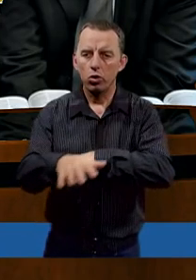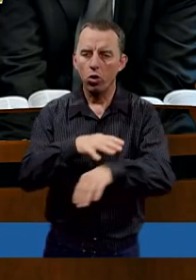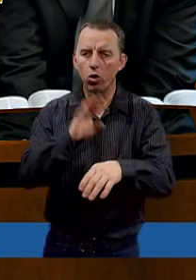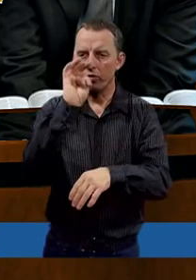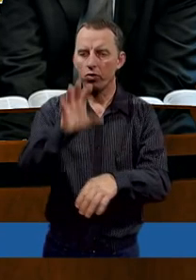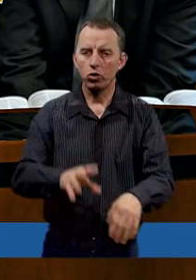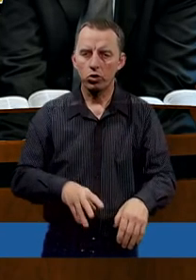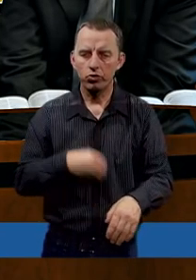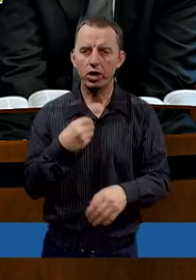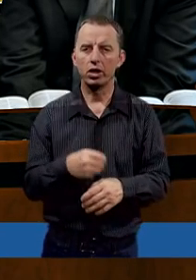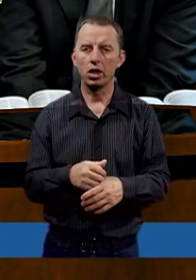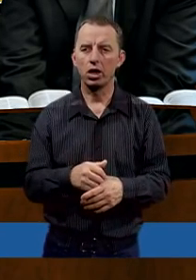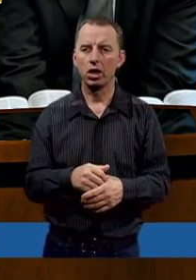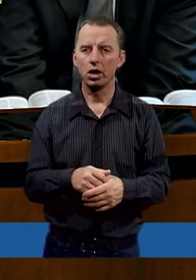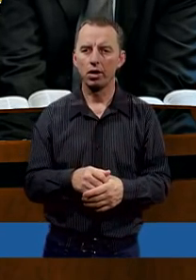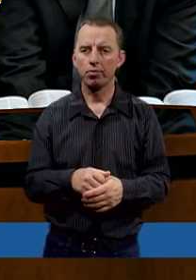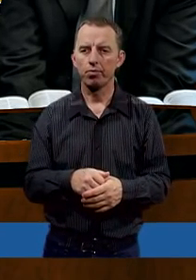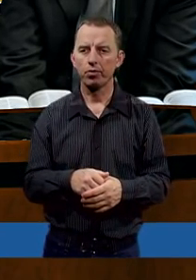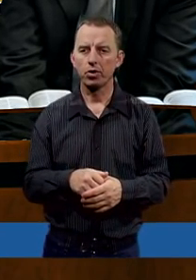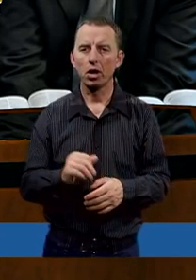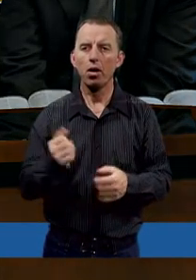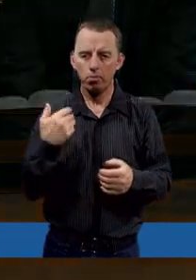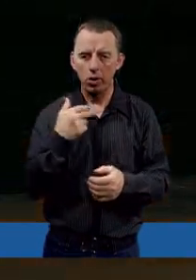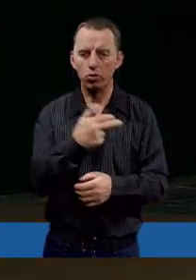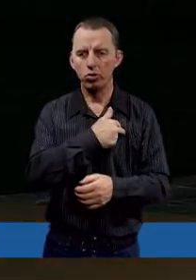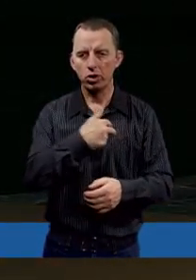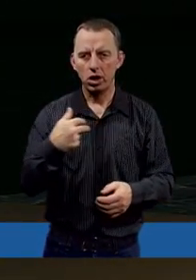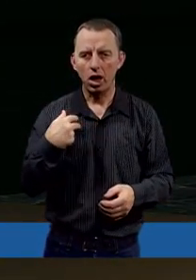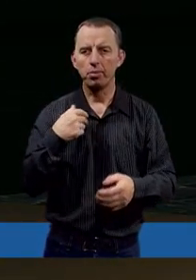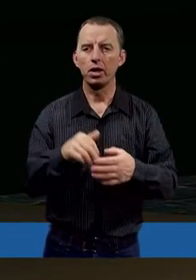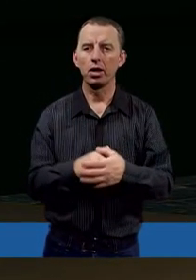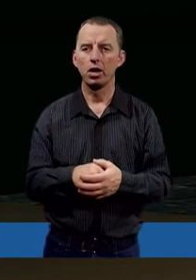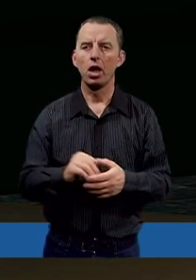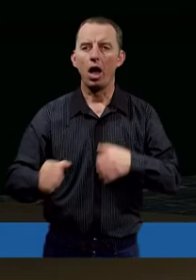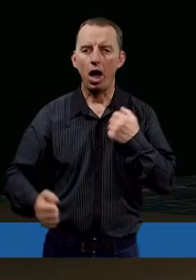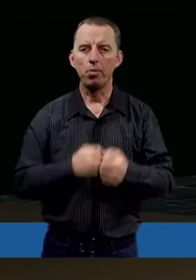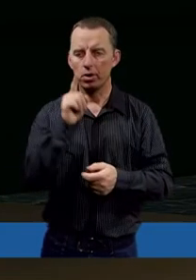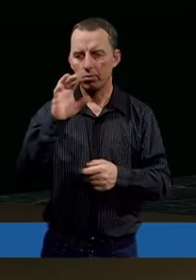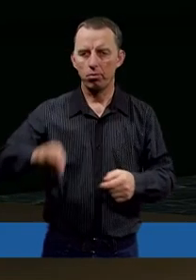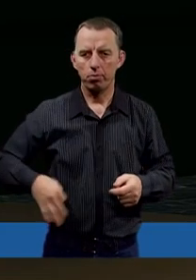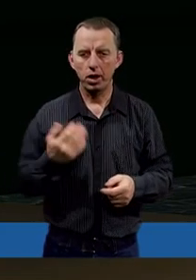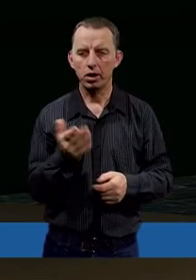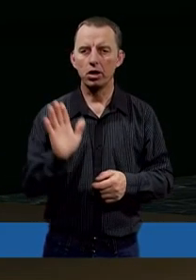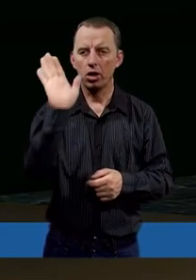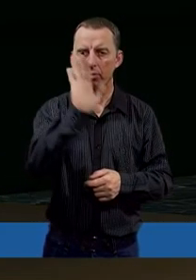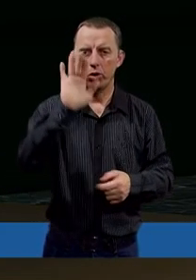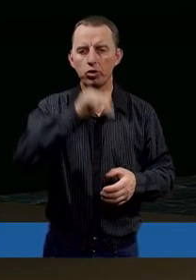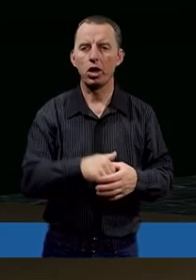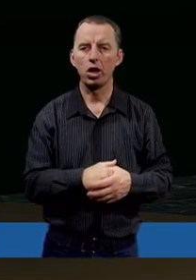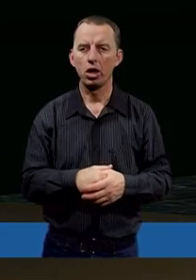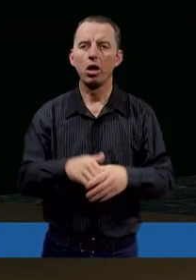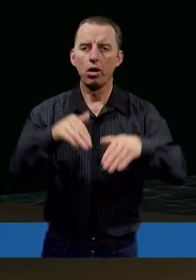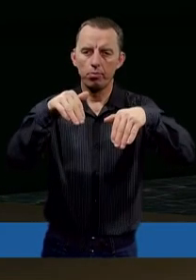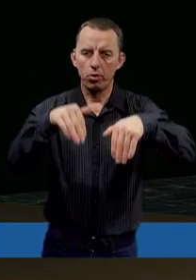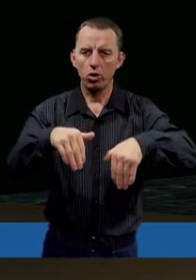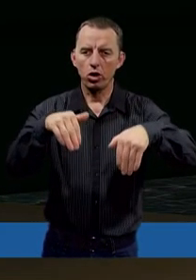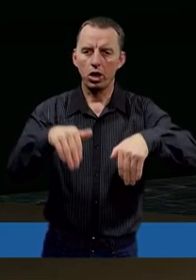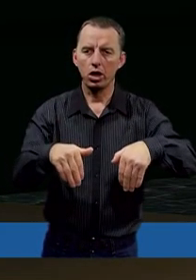Duch Twój Święty był z nami, abyśmy, Panie Boże,